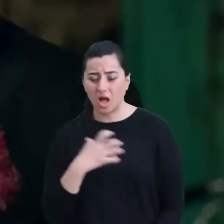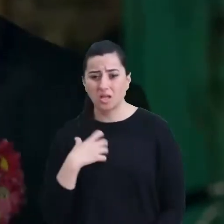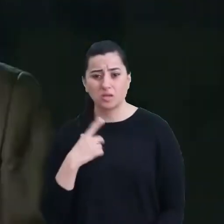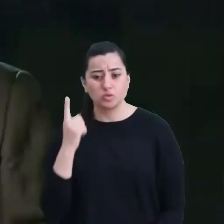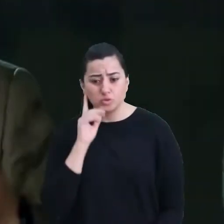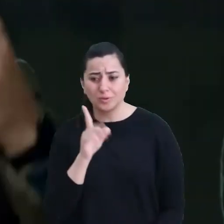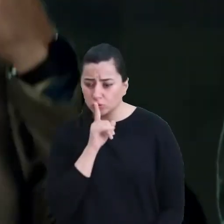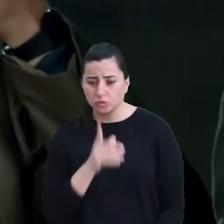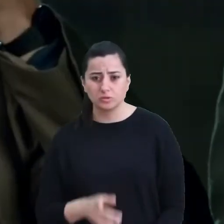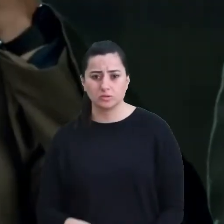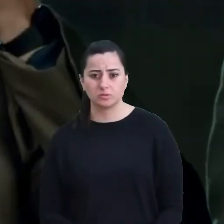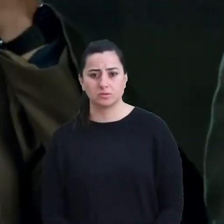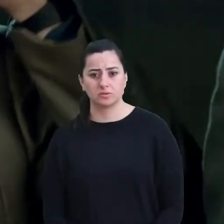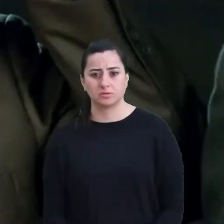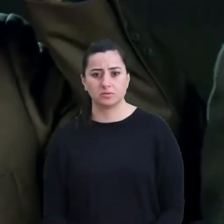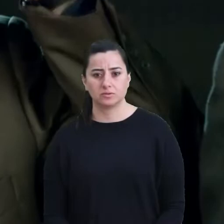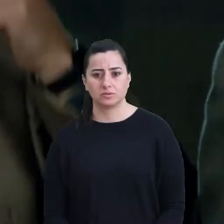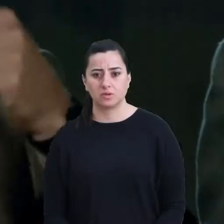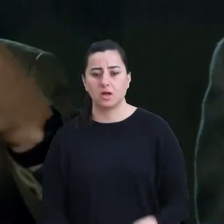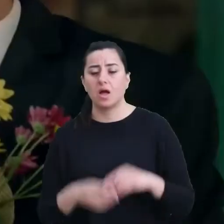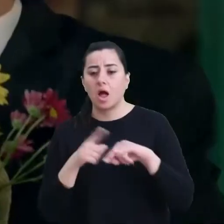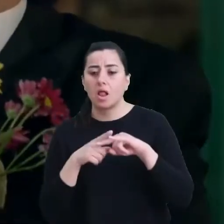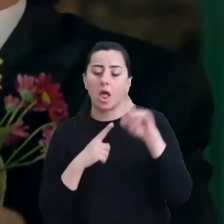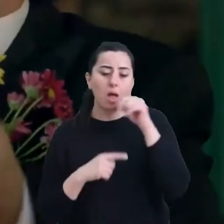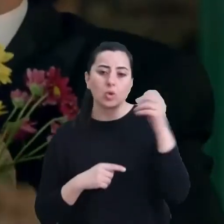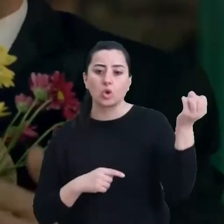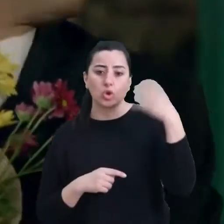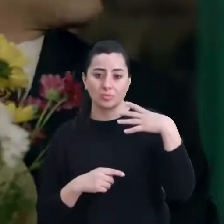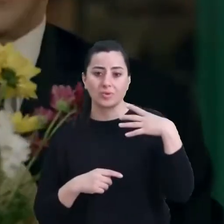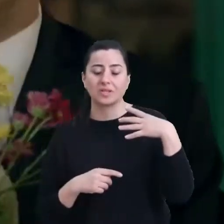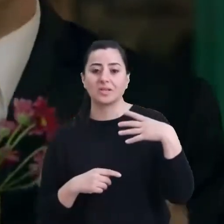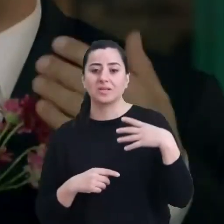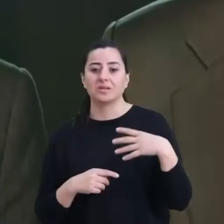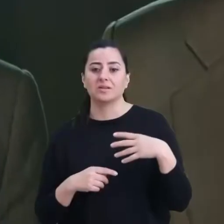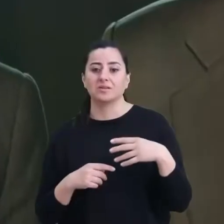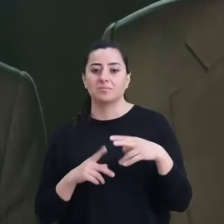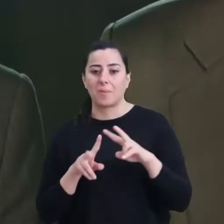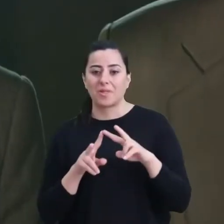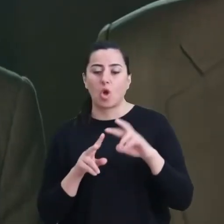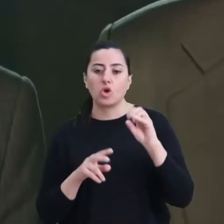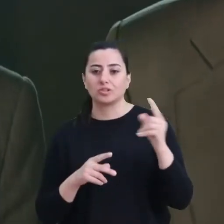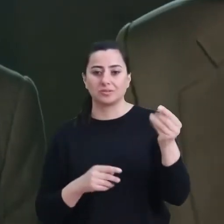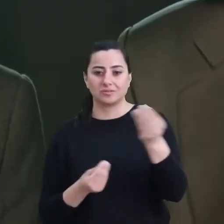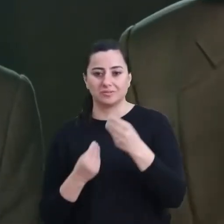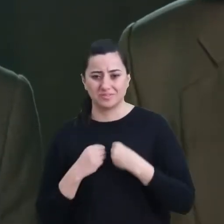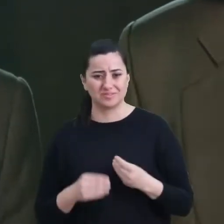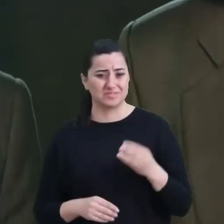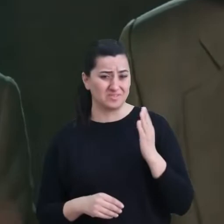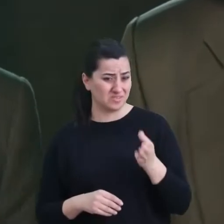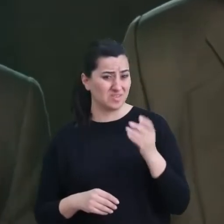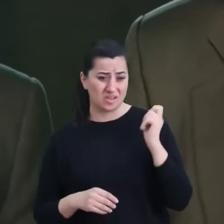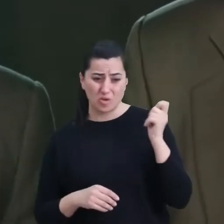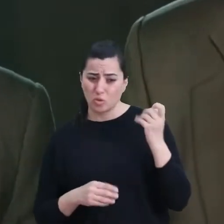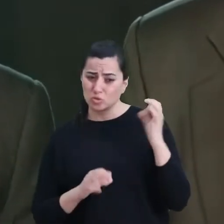Anamın kıyında. Halil abi yollamış sabah. Senin Mehmet Ali Hoca lan. Yalın asadaş senin yeni